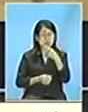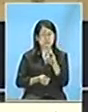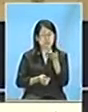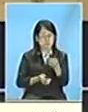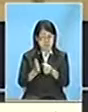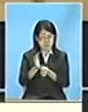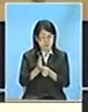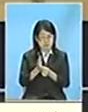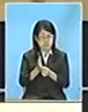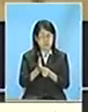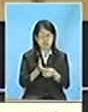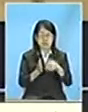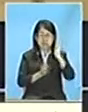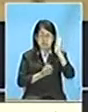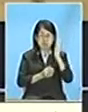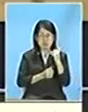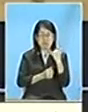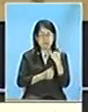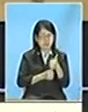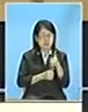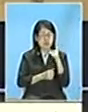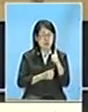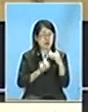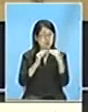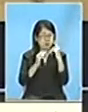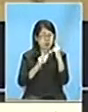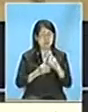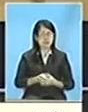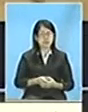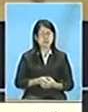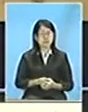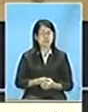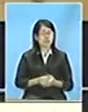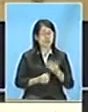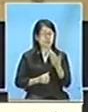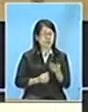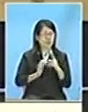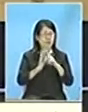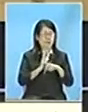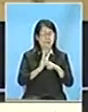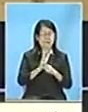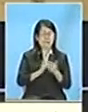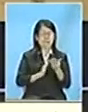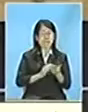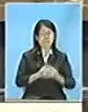อภิปรายนะคะขอเชิญเลขาธิการวุฒิสภาดำเนินการต่อค่ะ